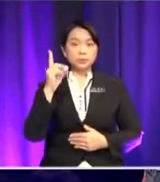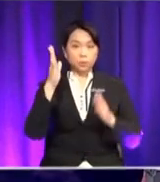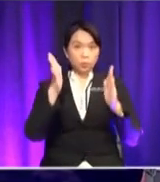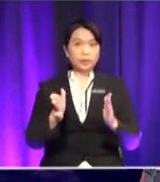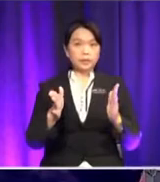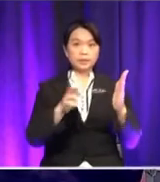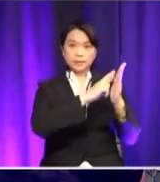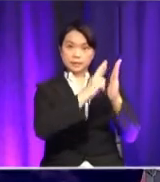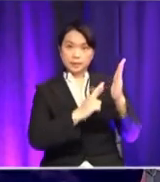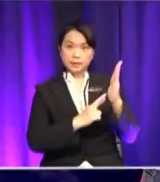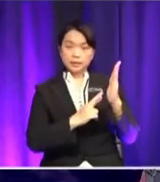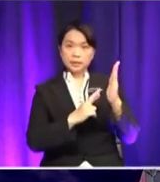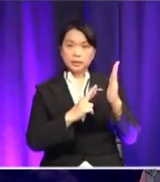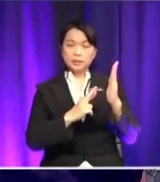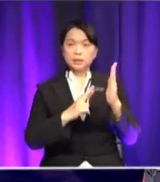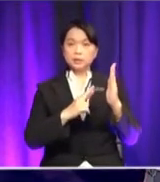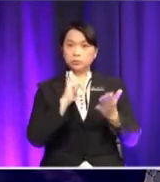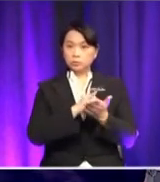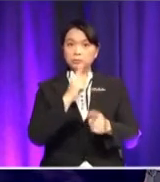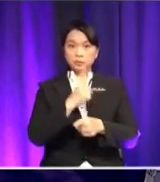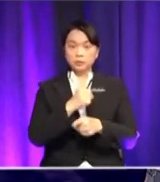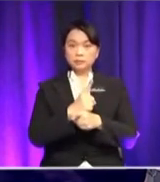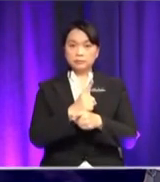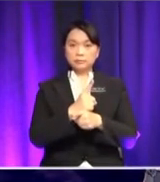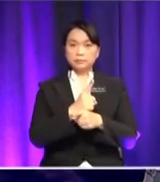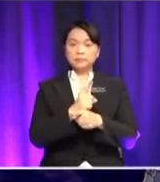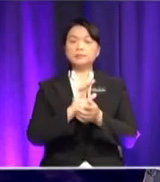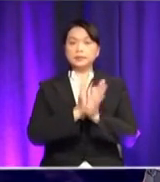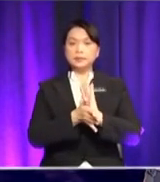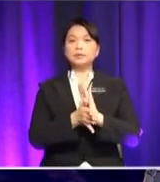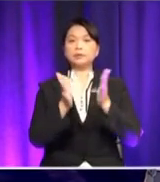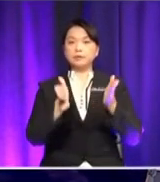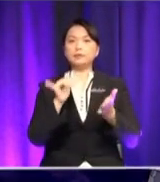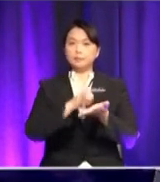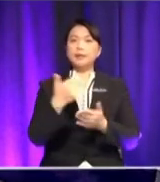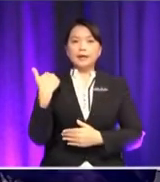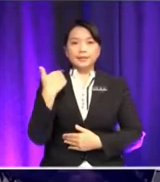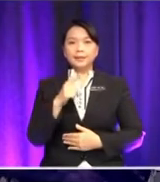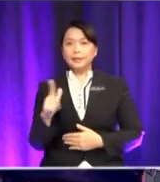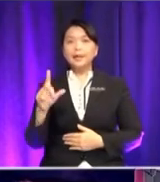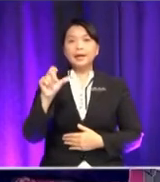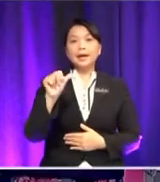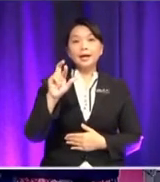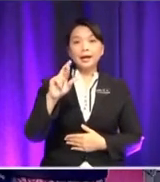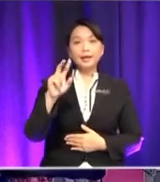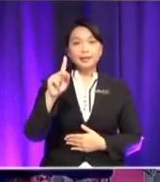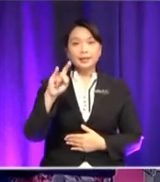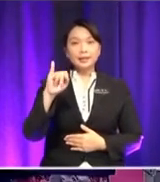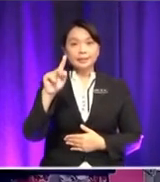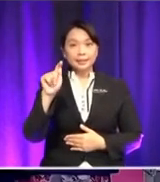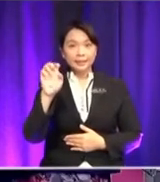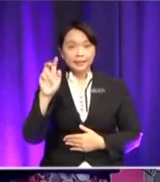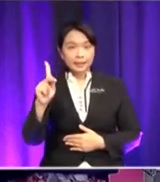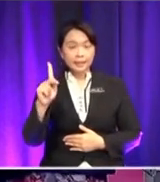bangunan dan seseorang itu tidak lain dan tidak bukan adalah seorang ekitech selalu kisanak teknik of